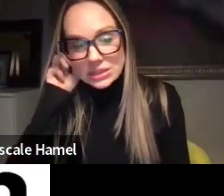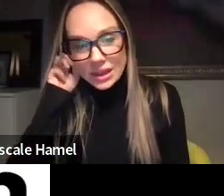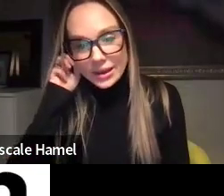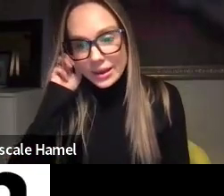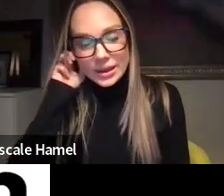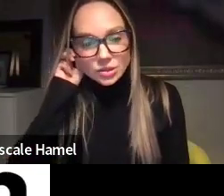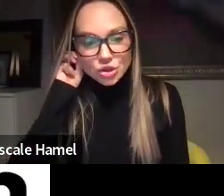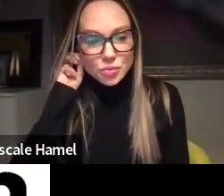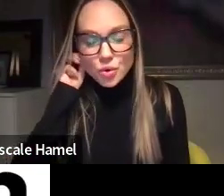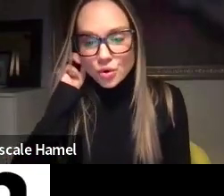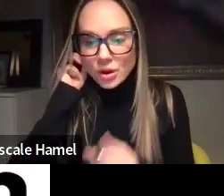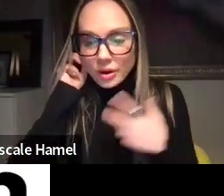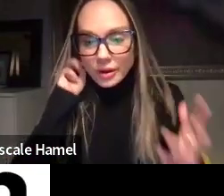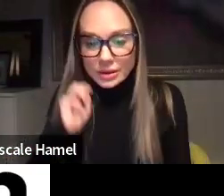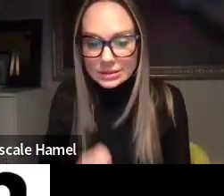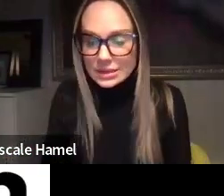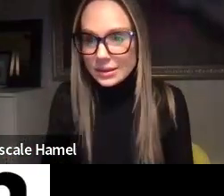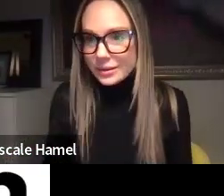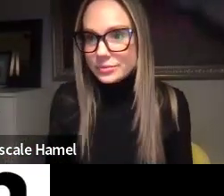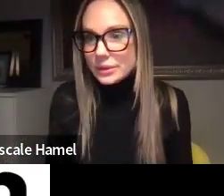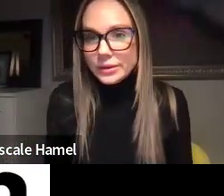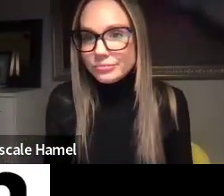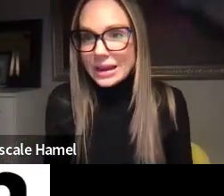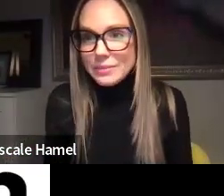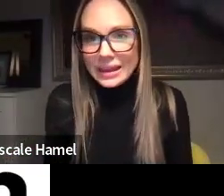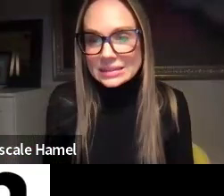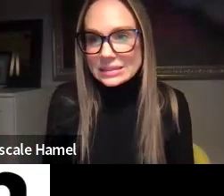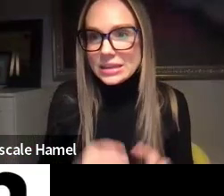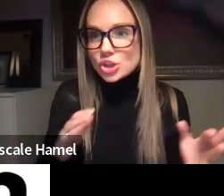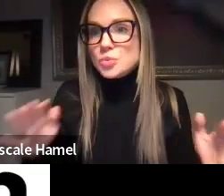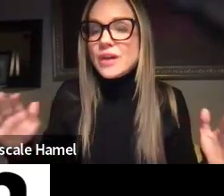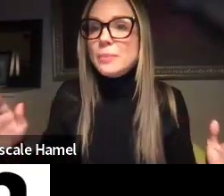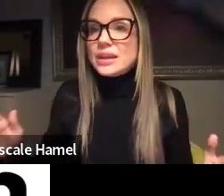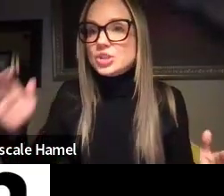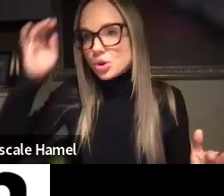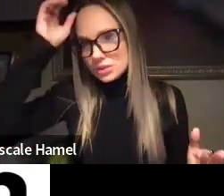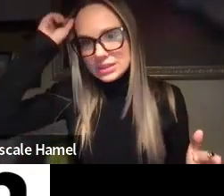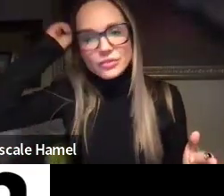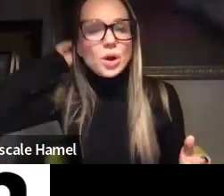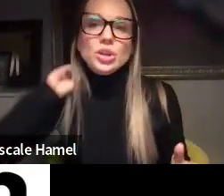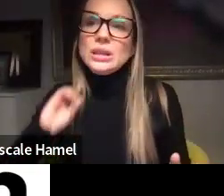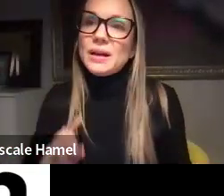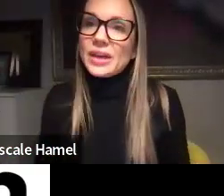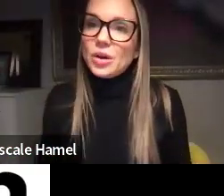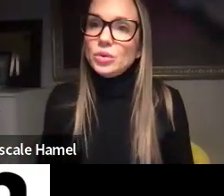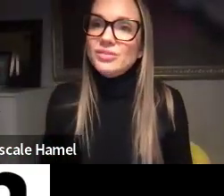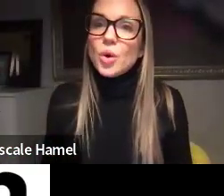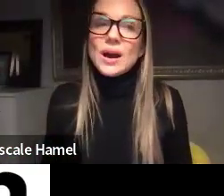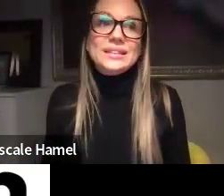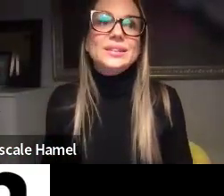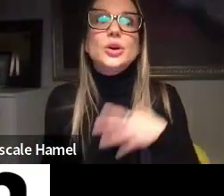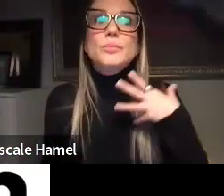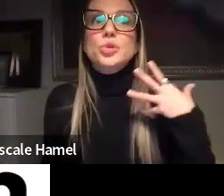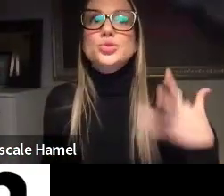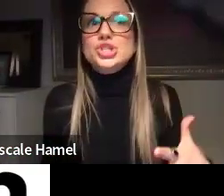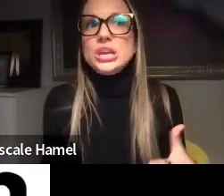un anniversaire? Est-ce que je peux, tu sais, aller magasiner? Est-ce que je peux faire plein de choses? Tu sais, des fois, on a des pantalons qui